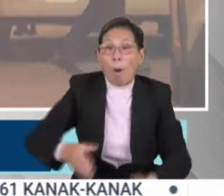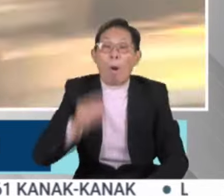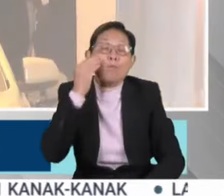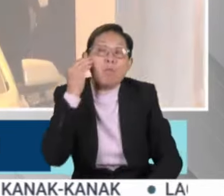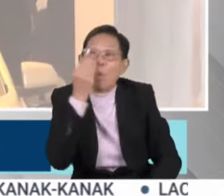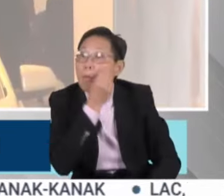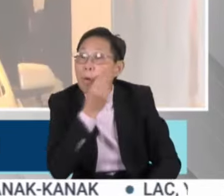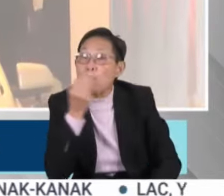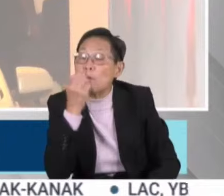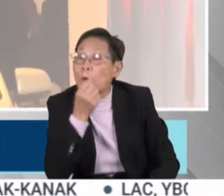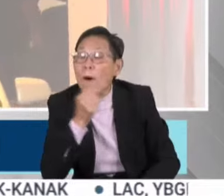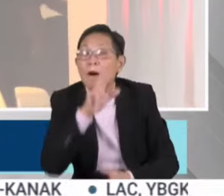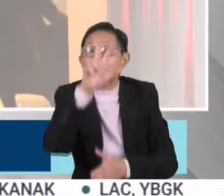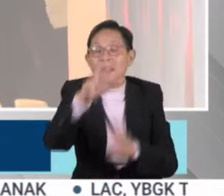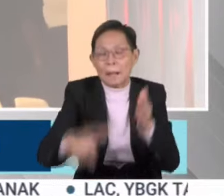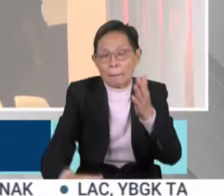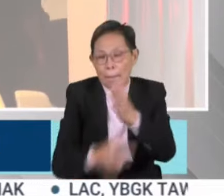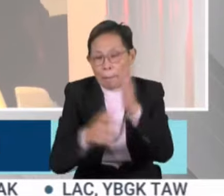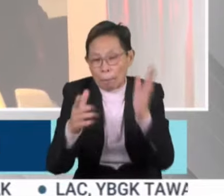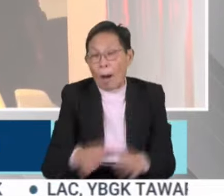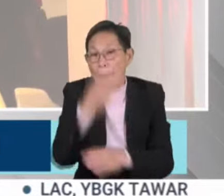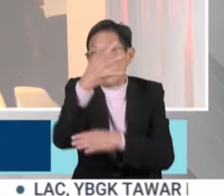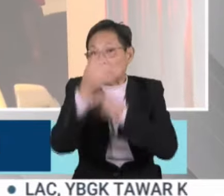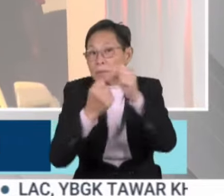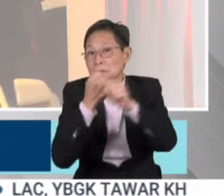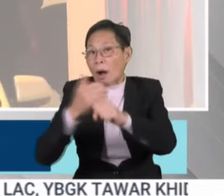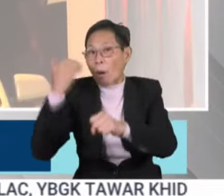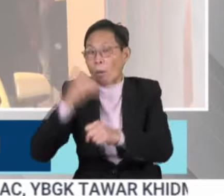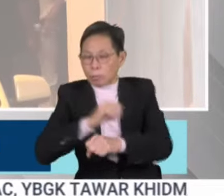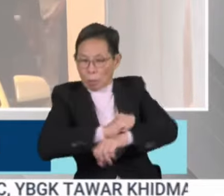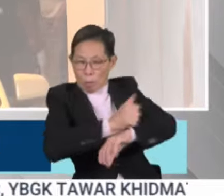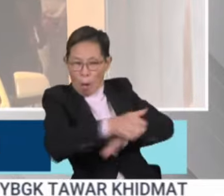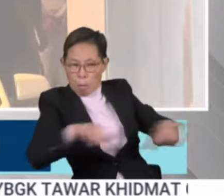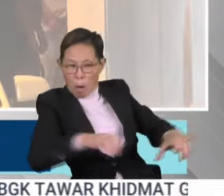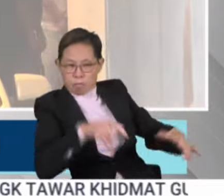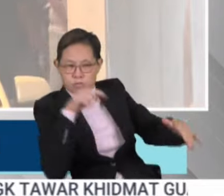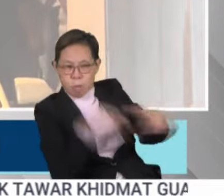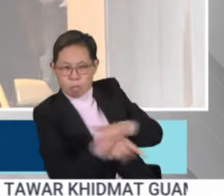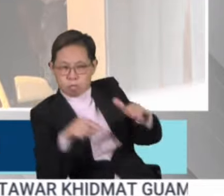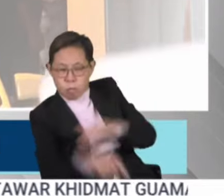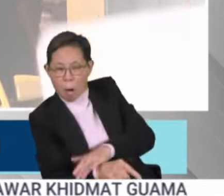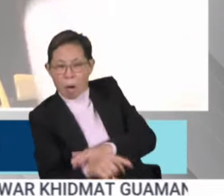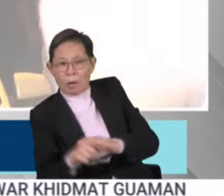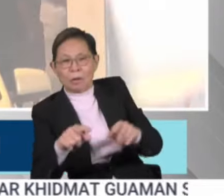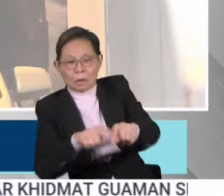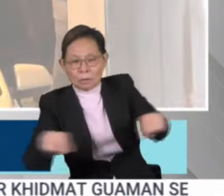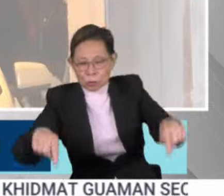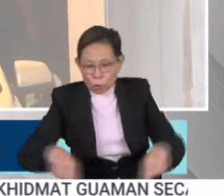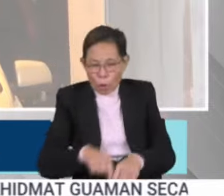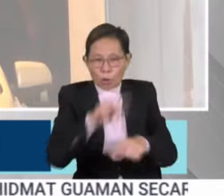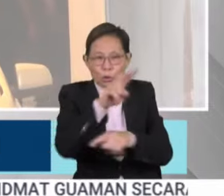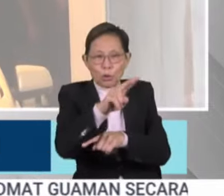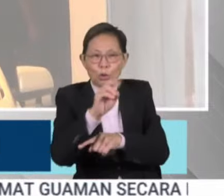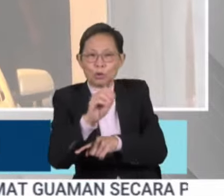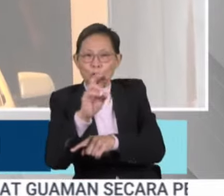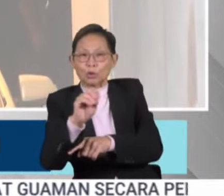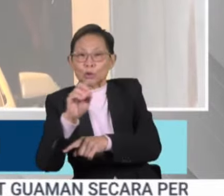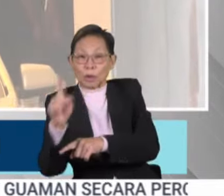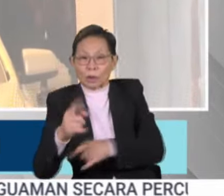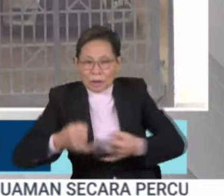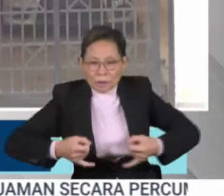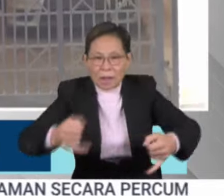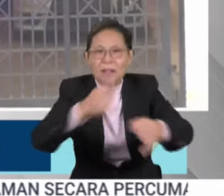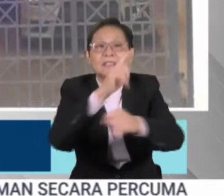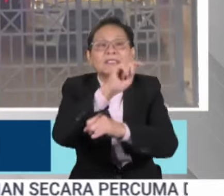Lawia dan 3 pembantunya 14 tahun lepas. Mereka didakwa melakukan pembunuhan itu di lot 2001